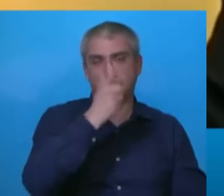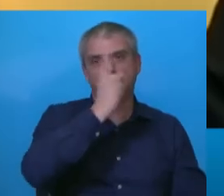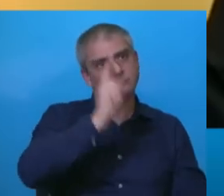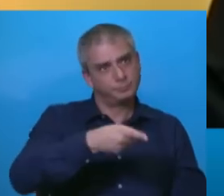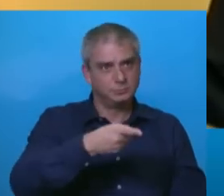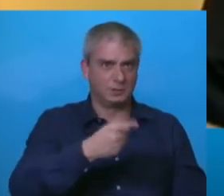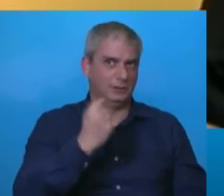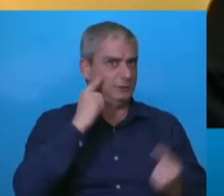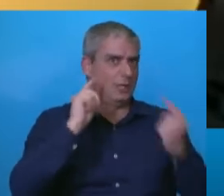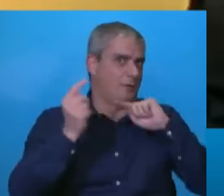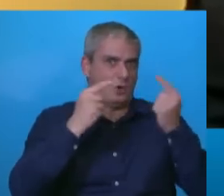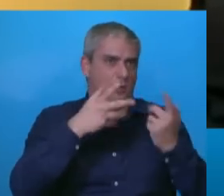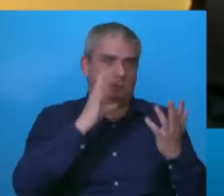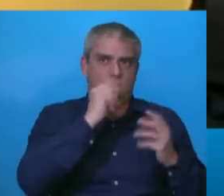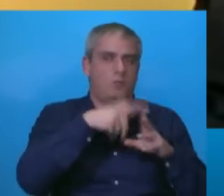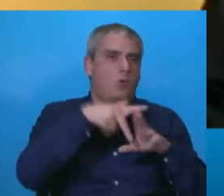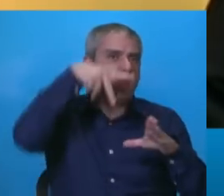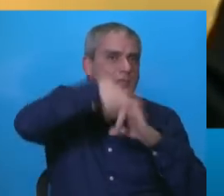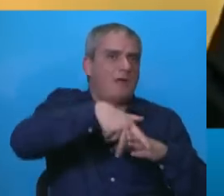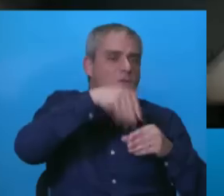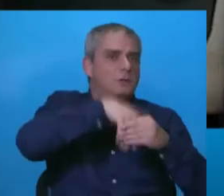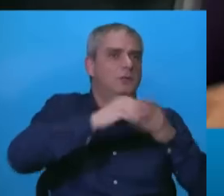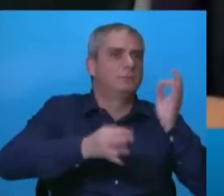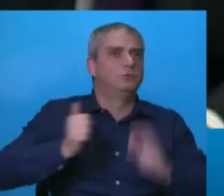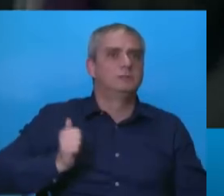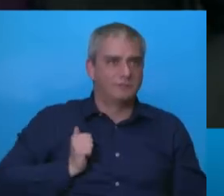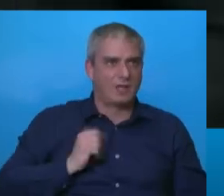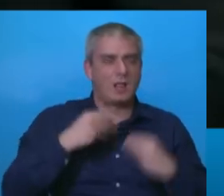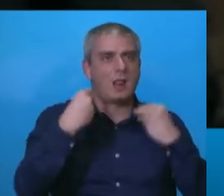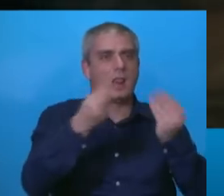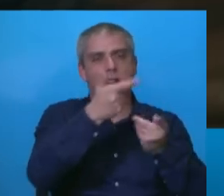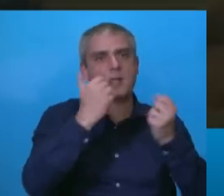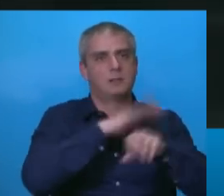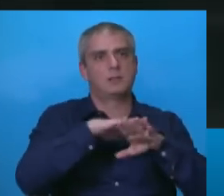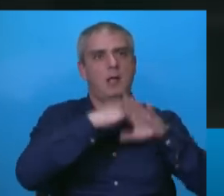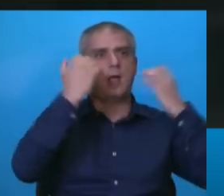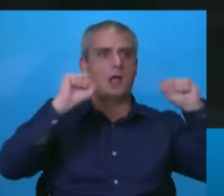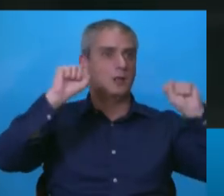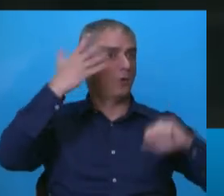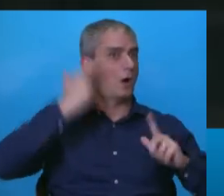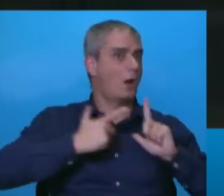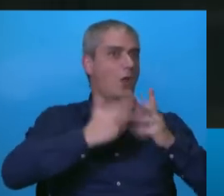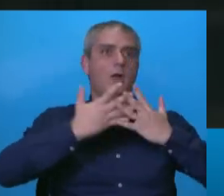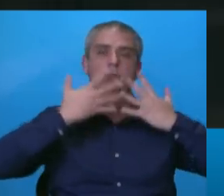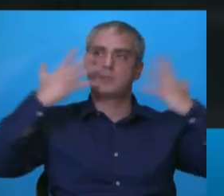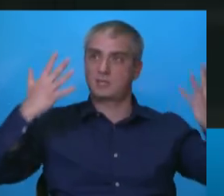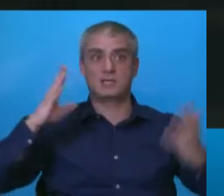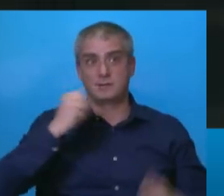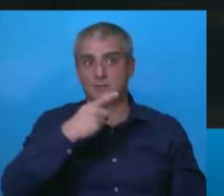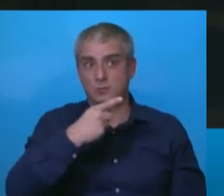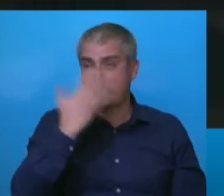מעורר מחלוקת שנתפס כהתערבות בענייני המשפט הצבאי להעניק לגלגר חנינה. He was a great fighter. He was